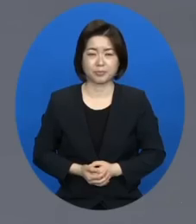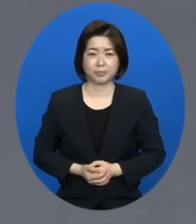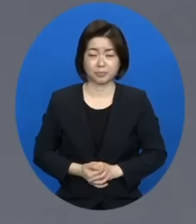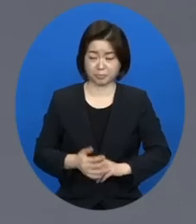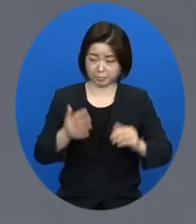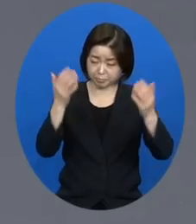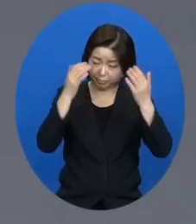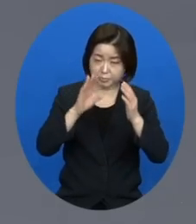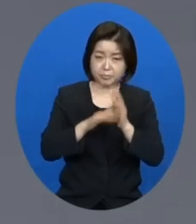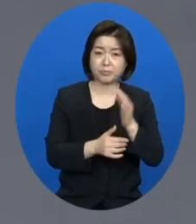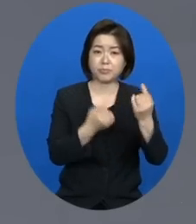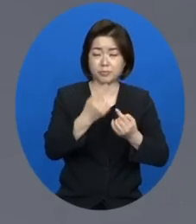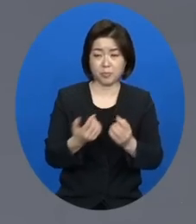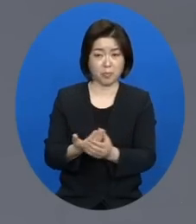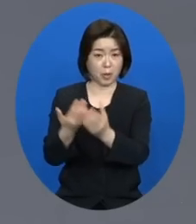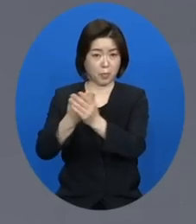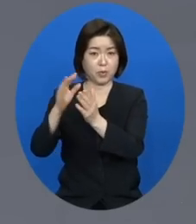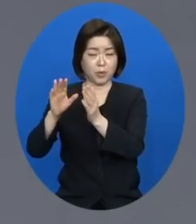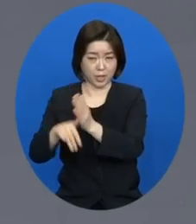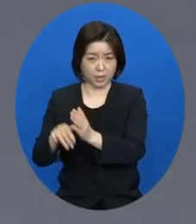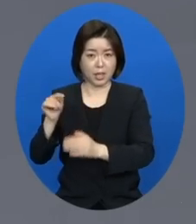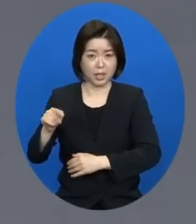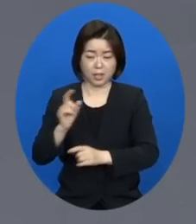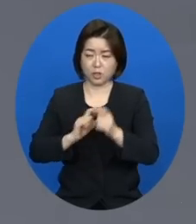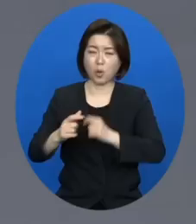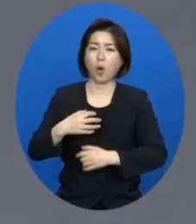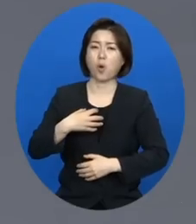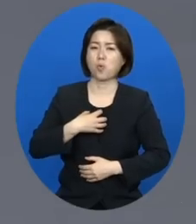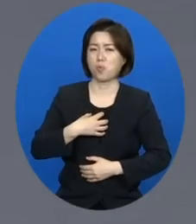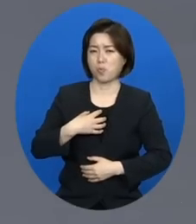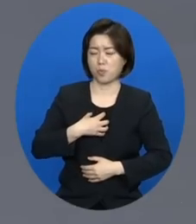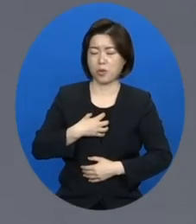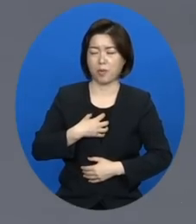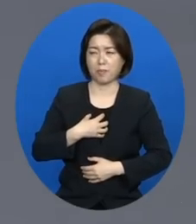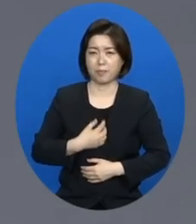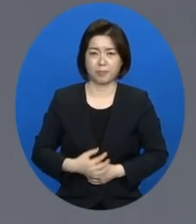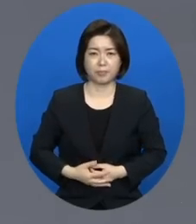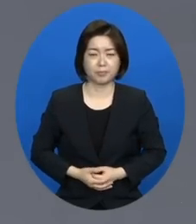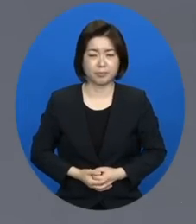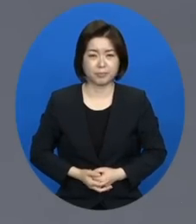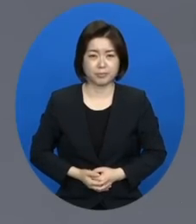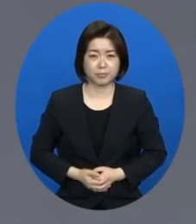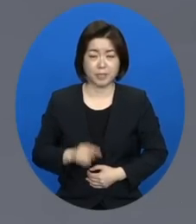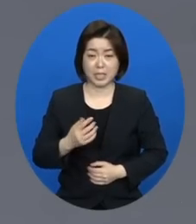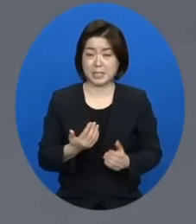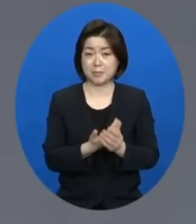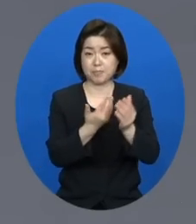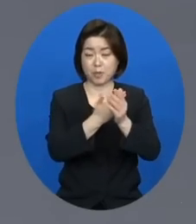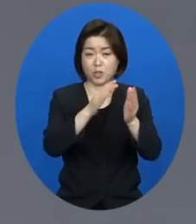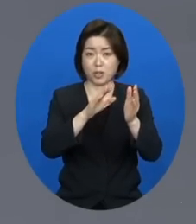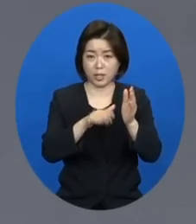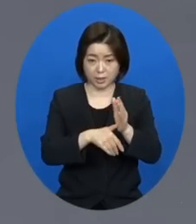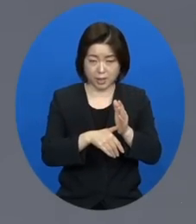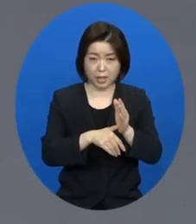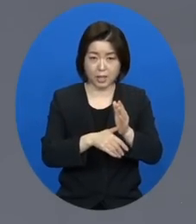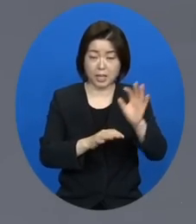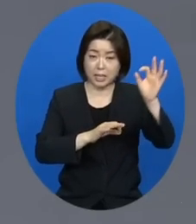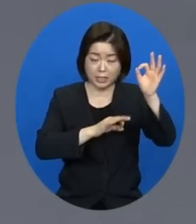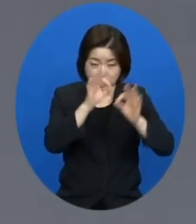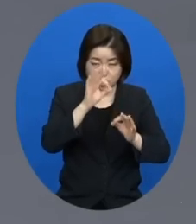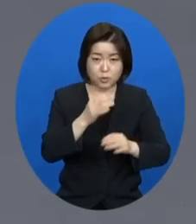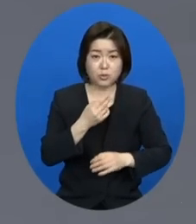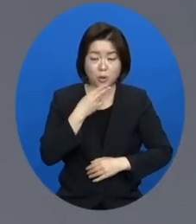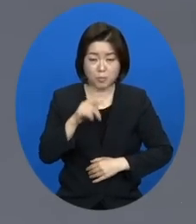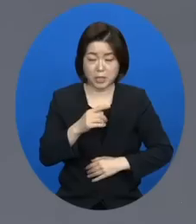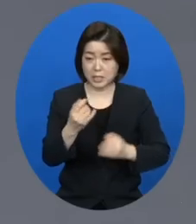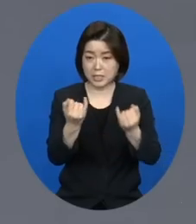고난의 때보다 번영의 때가 훨씬 더 위험하다는 겁니다. 이 번영의 때를 놓치지 않는 이 여자의